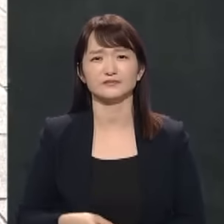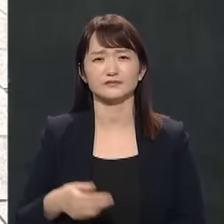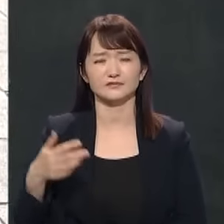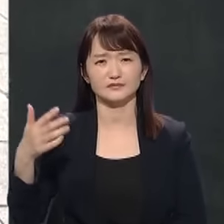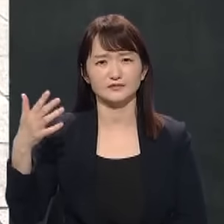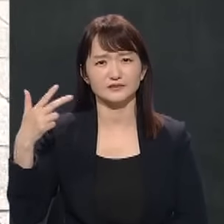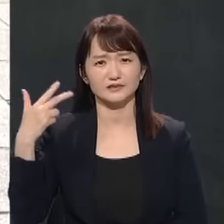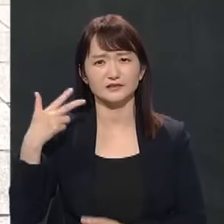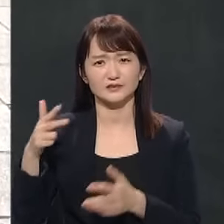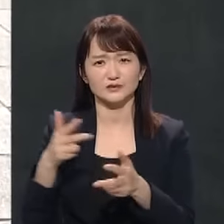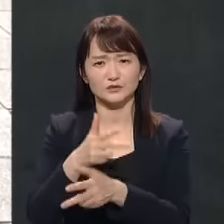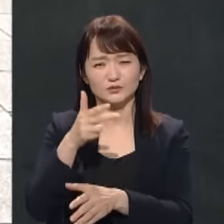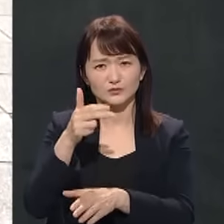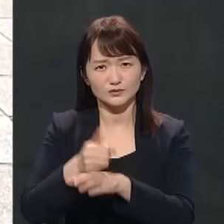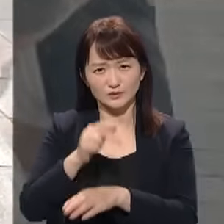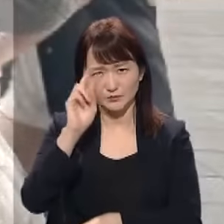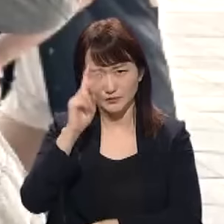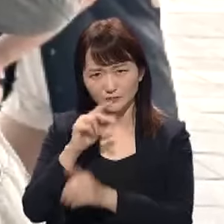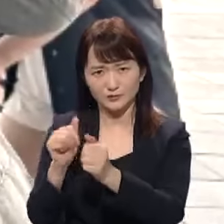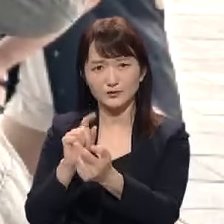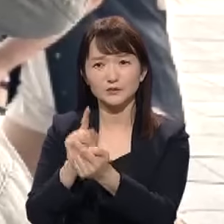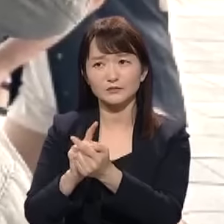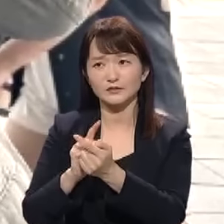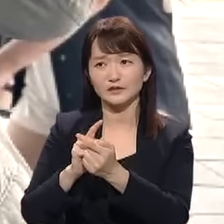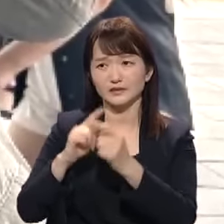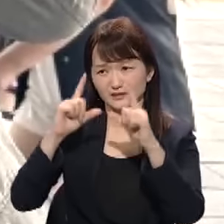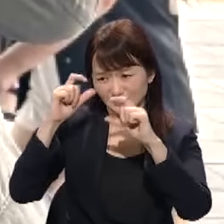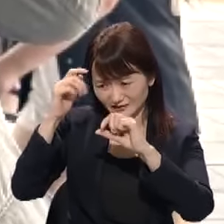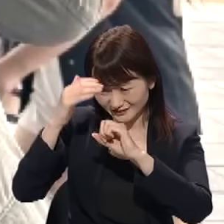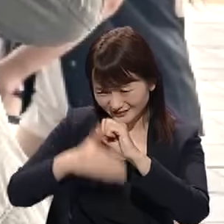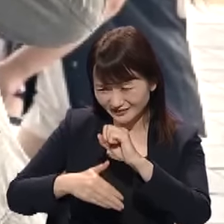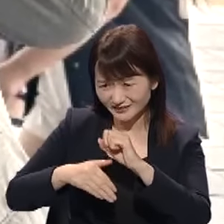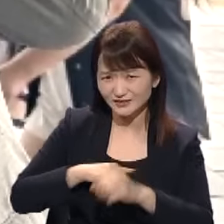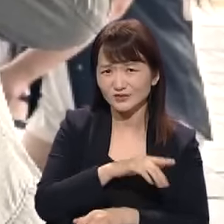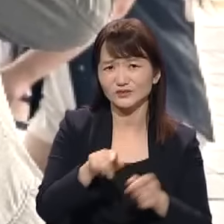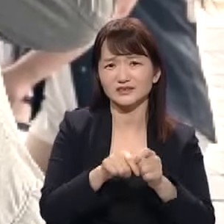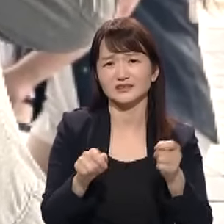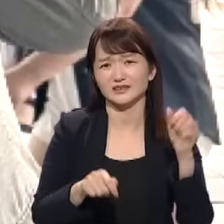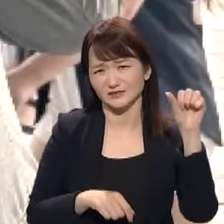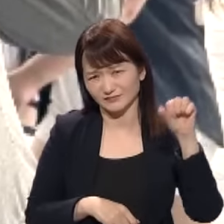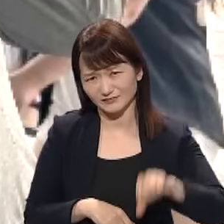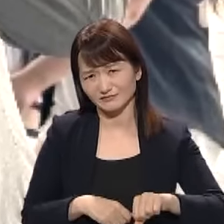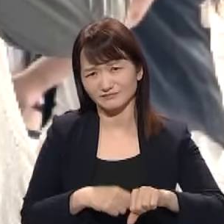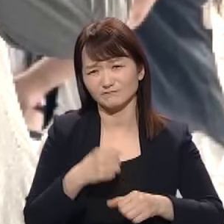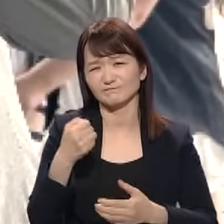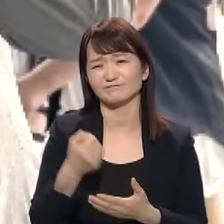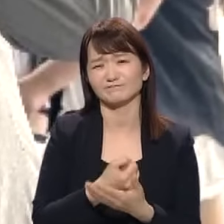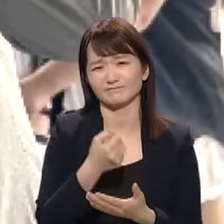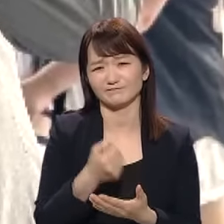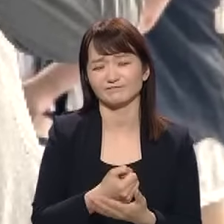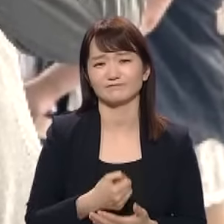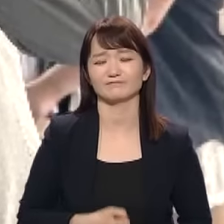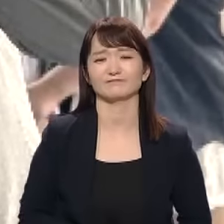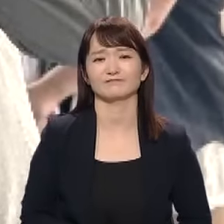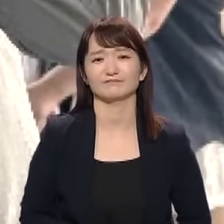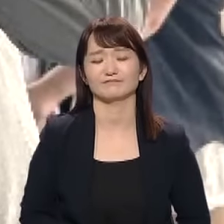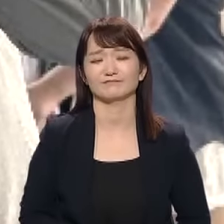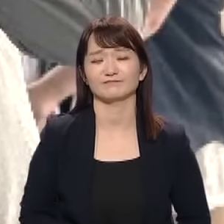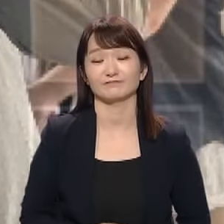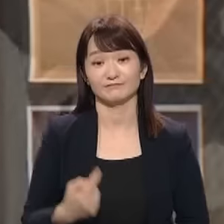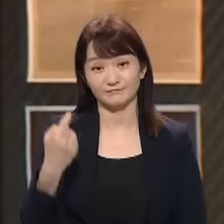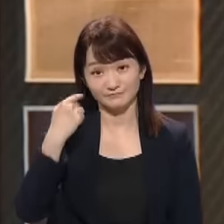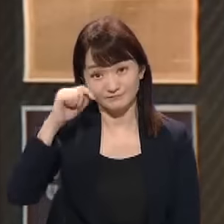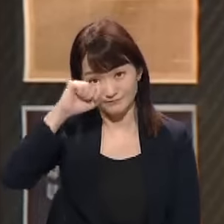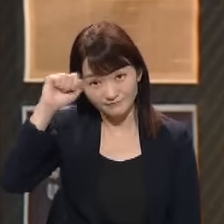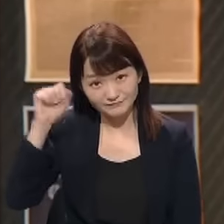박지훈 변호사님 만나서 사진 찍었어요. 근데 우리 팀 졌어. 유유하신 진현진님. 그렇군요. 자,